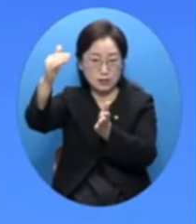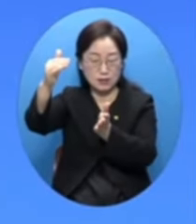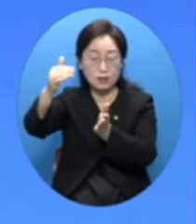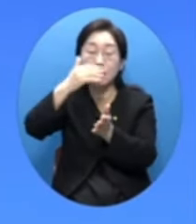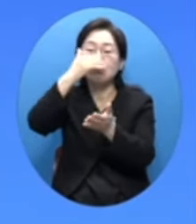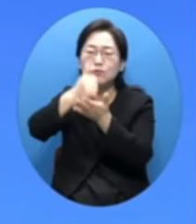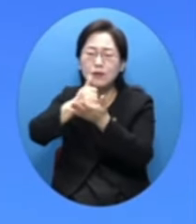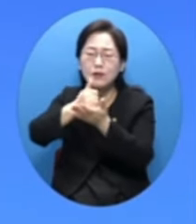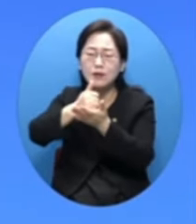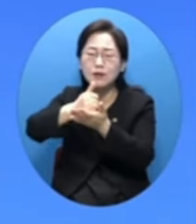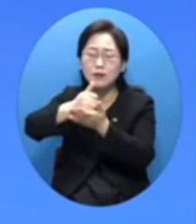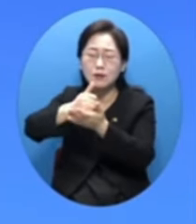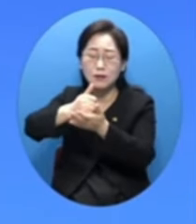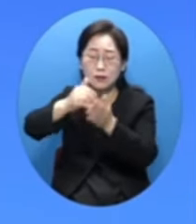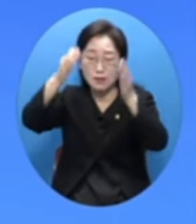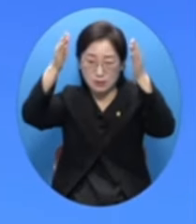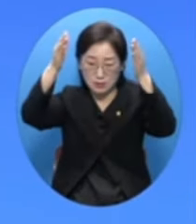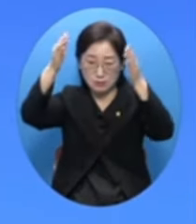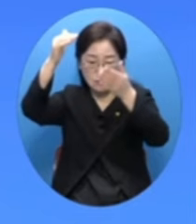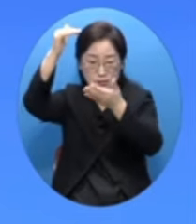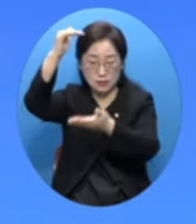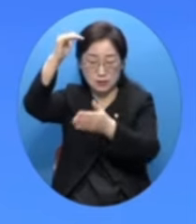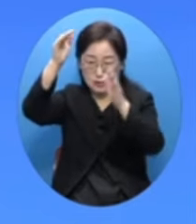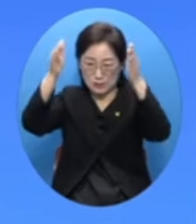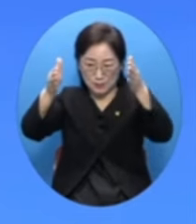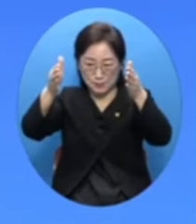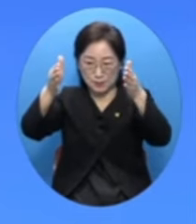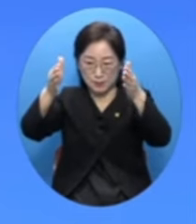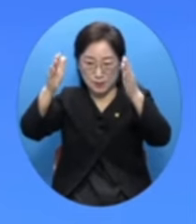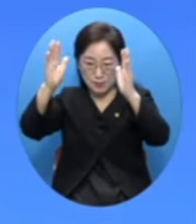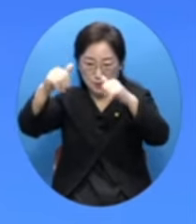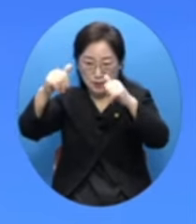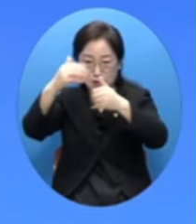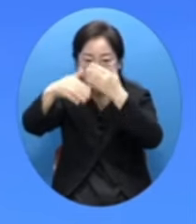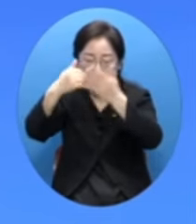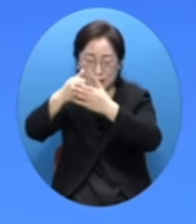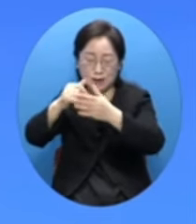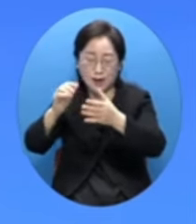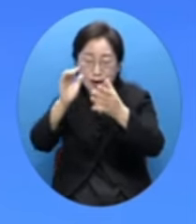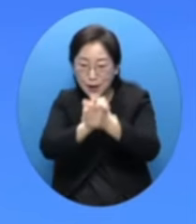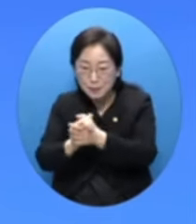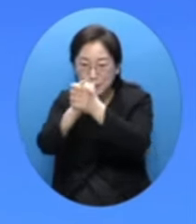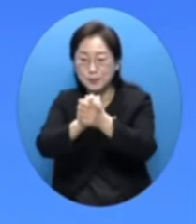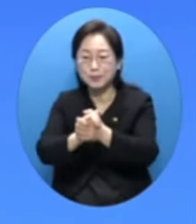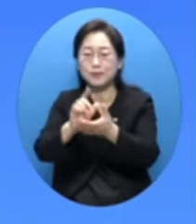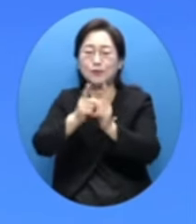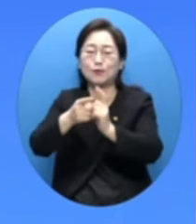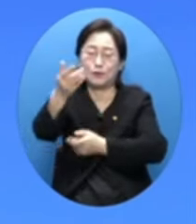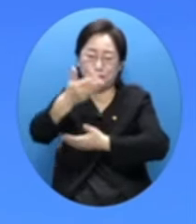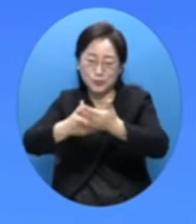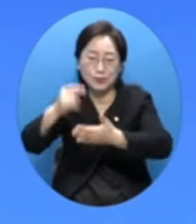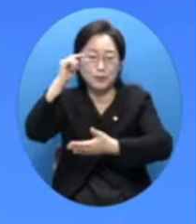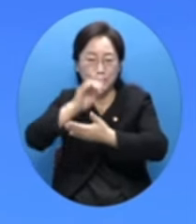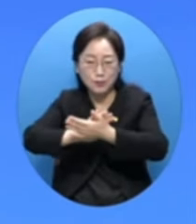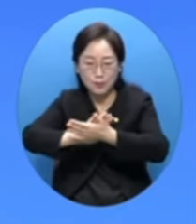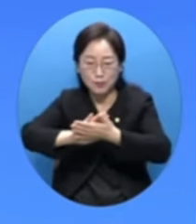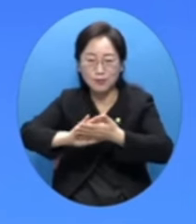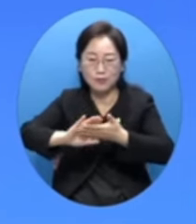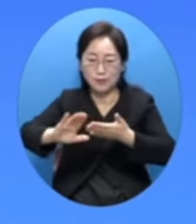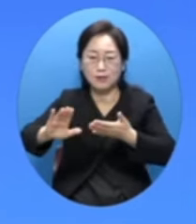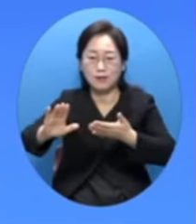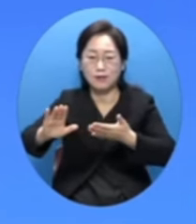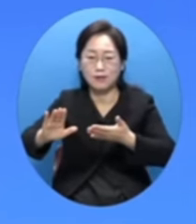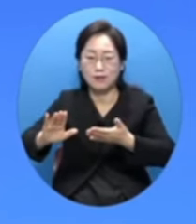인한 담을 허물어 버리고 이제 하나님과 화목하여 평화을 우리는 관계로 우리를